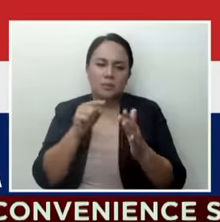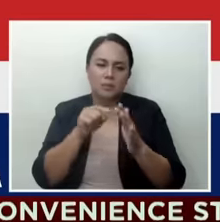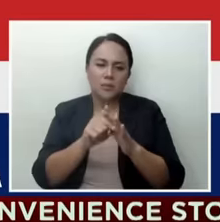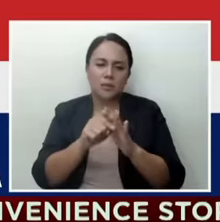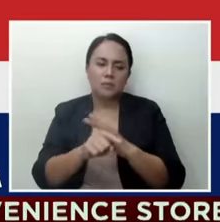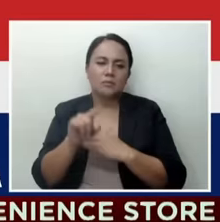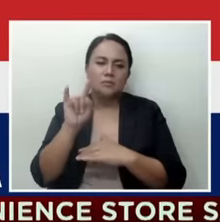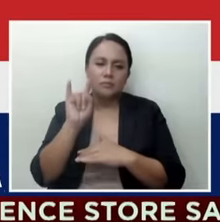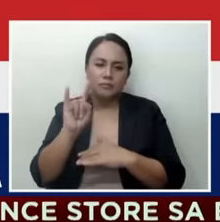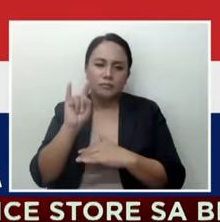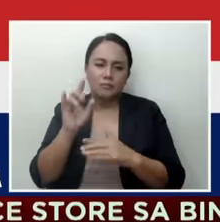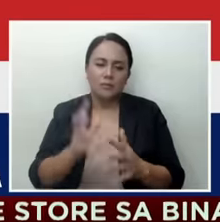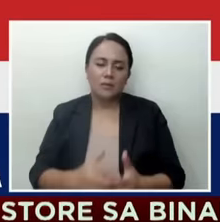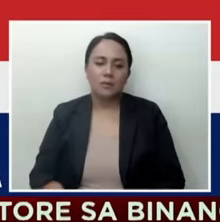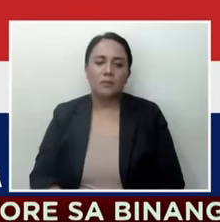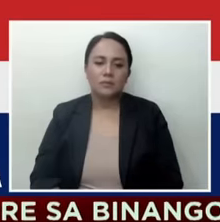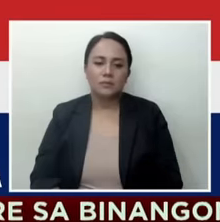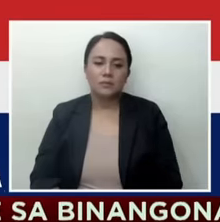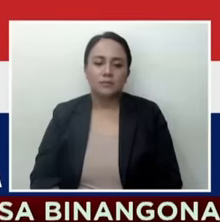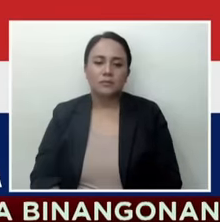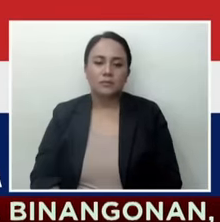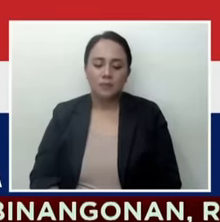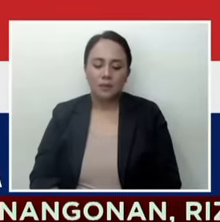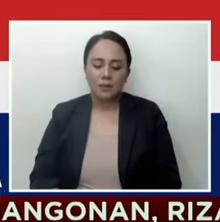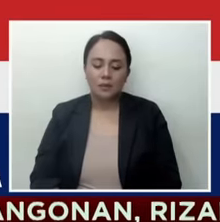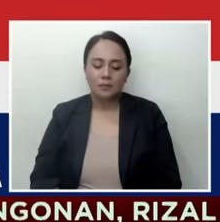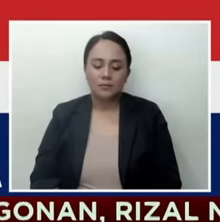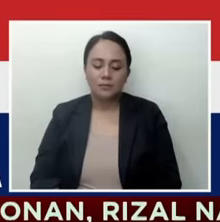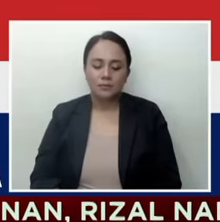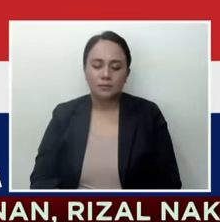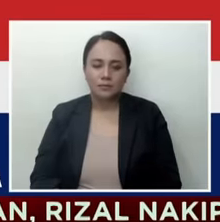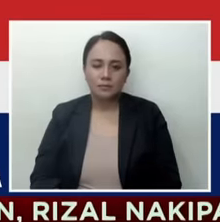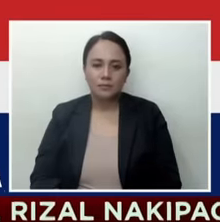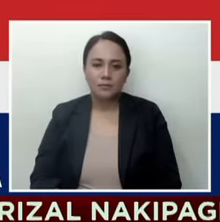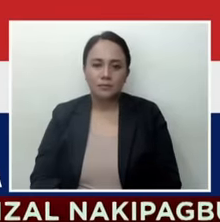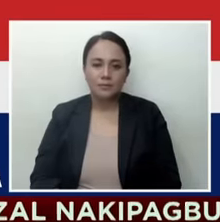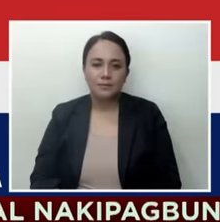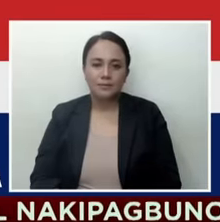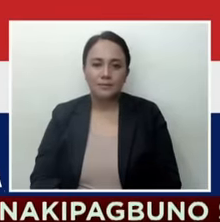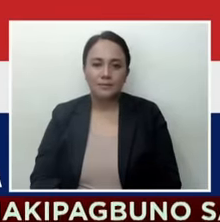mga mamamahayag. Mike Navalio, ABS-CBN News.